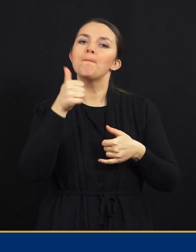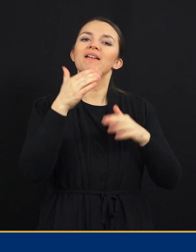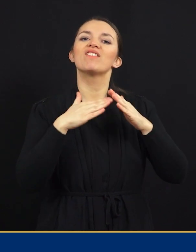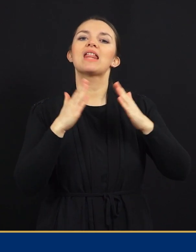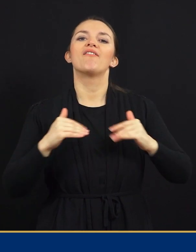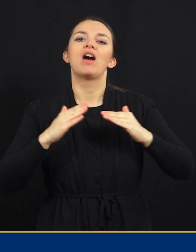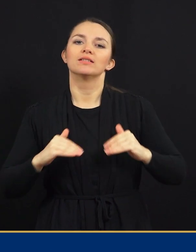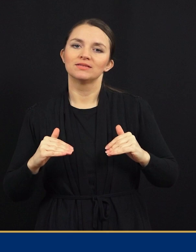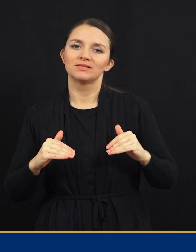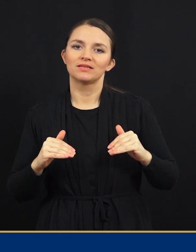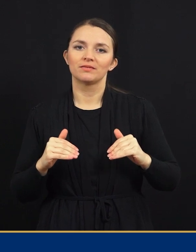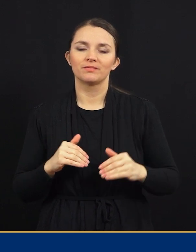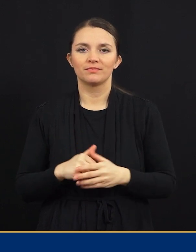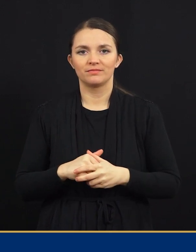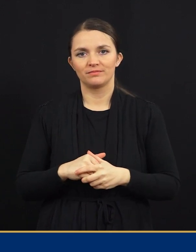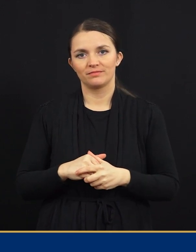vasi.